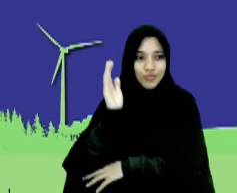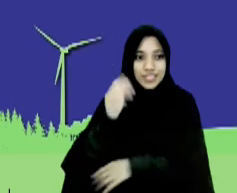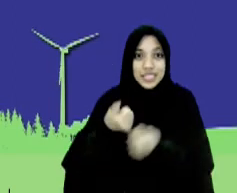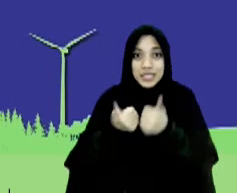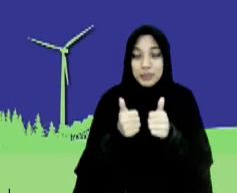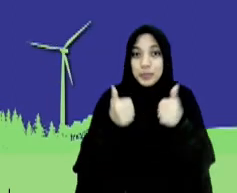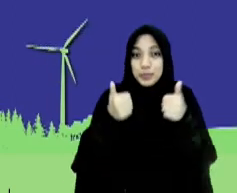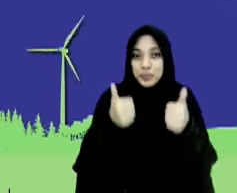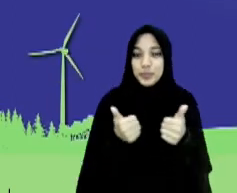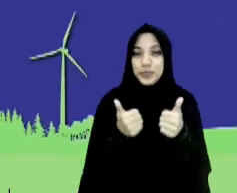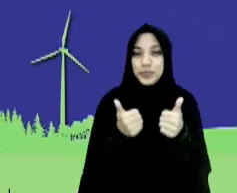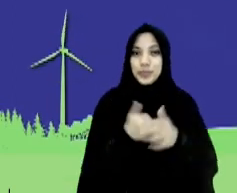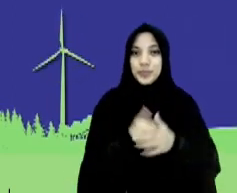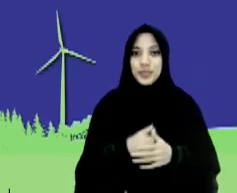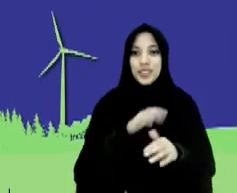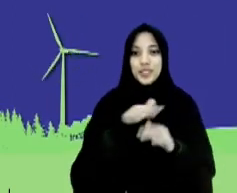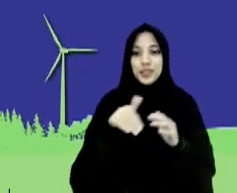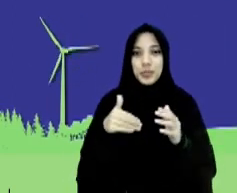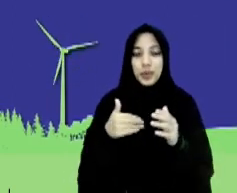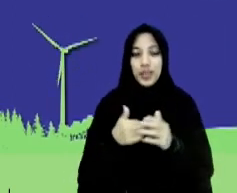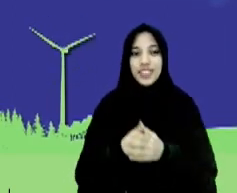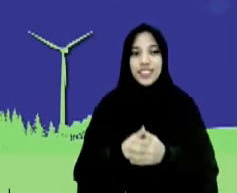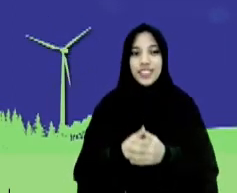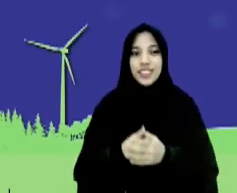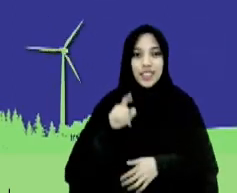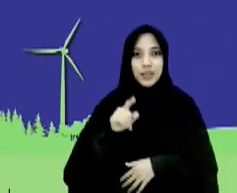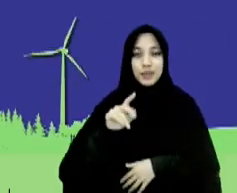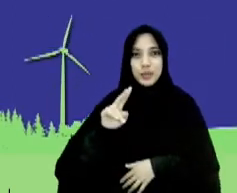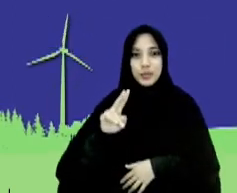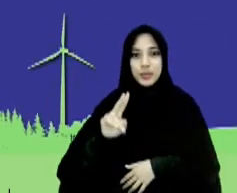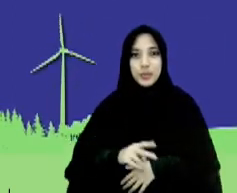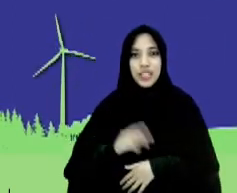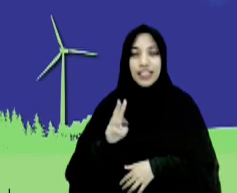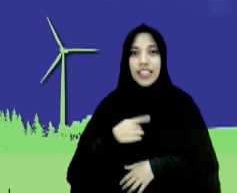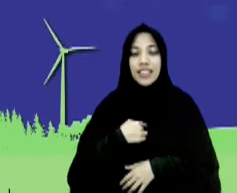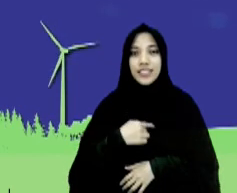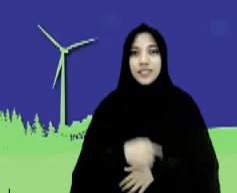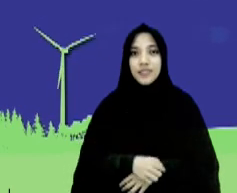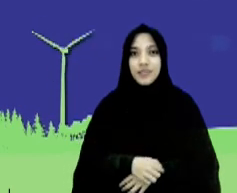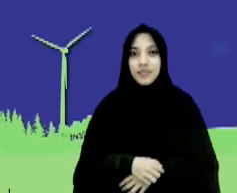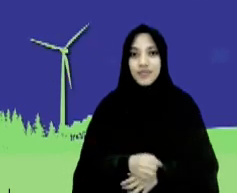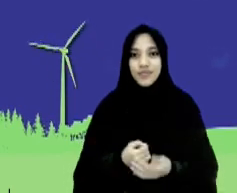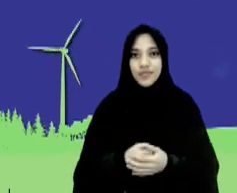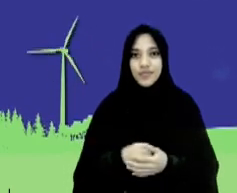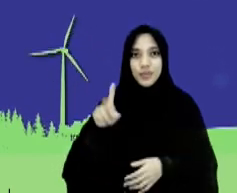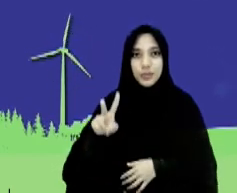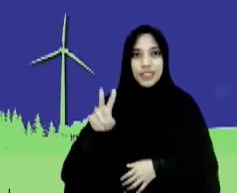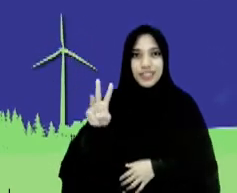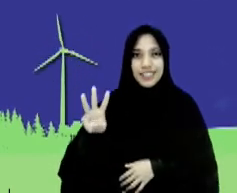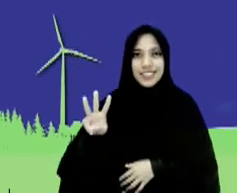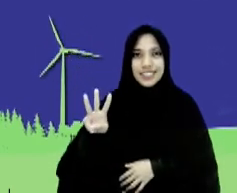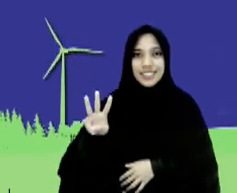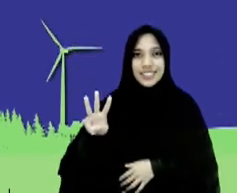semua ee nanti akan ee satu ee dua T Ya